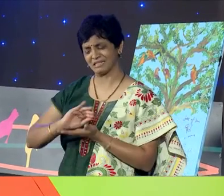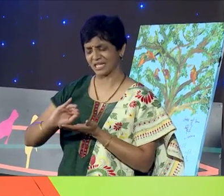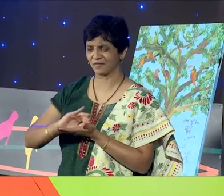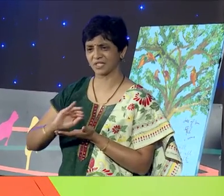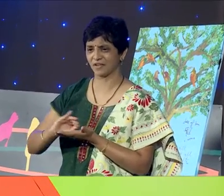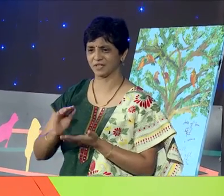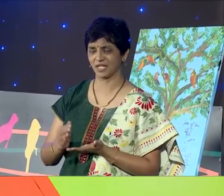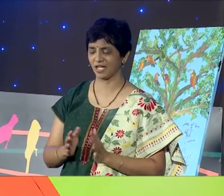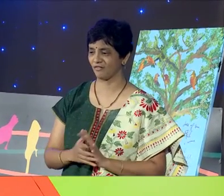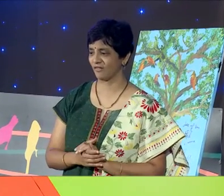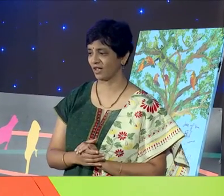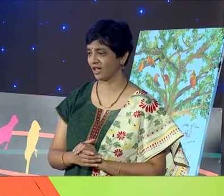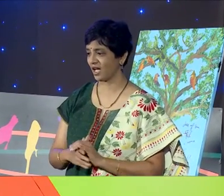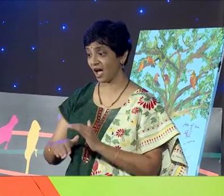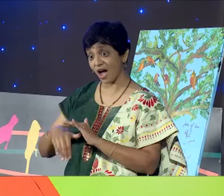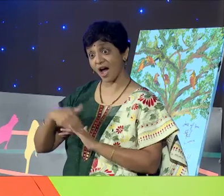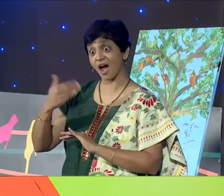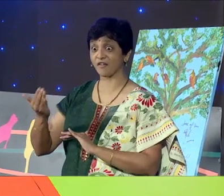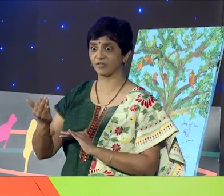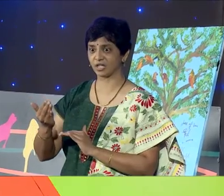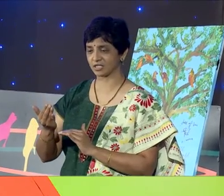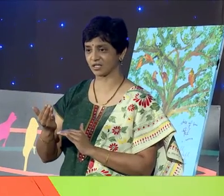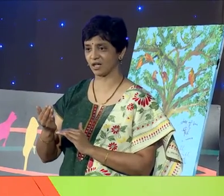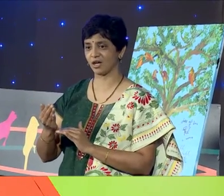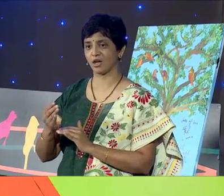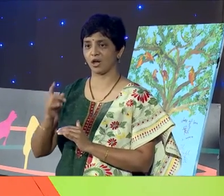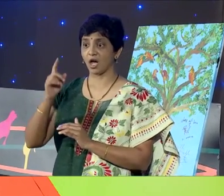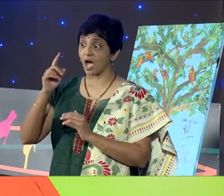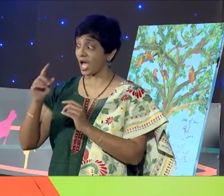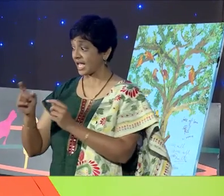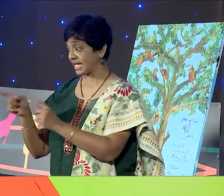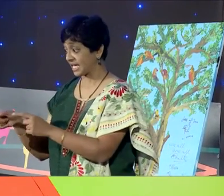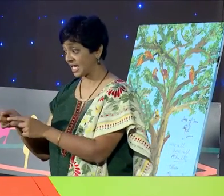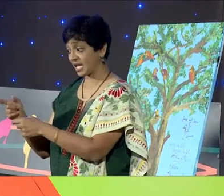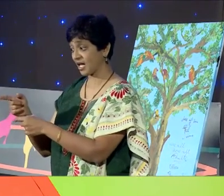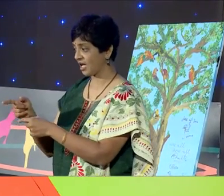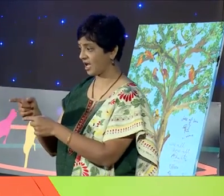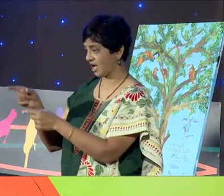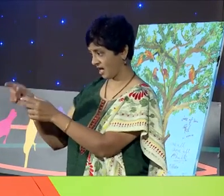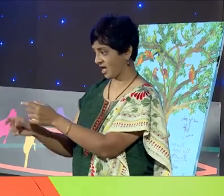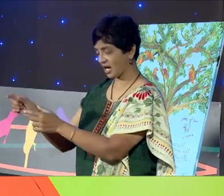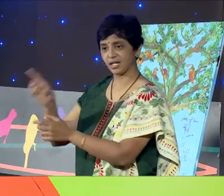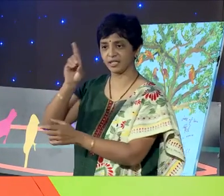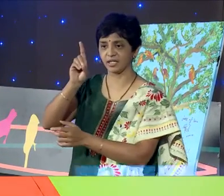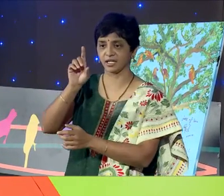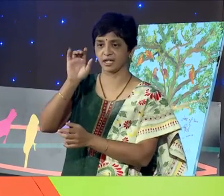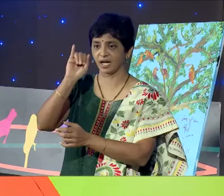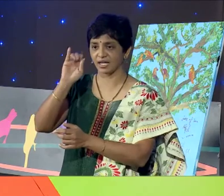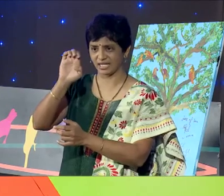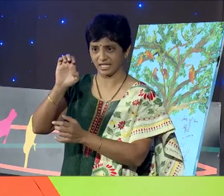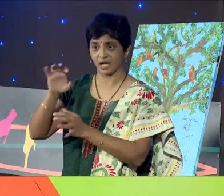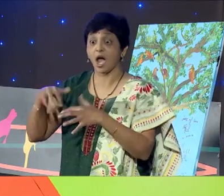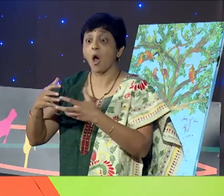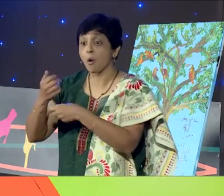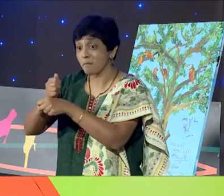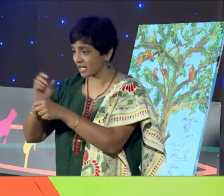जब 7-8 हज़ार रुपये मेरे पास जमा हुए, उसमें से एक सादी मोमबत्ती की डाई, जो साचा होता है, डाई होती है, एक प्लेन कैंडल